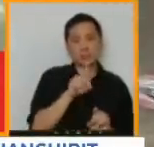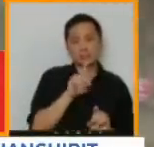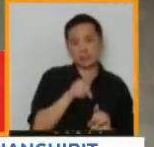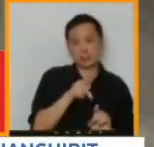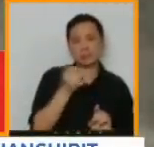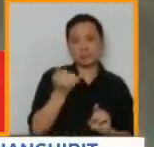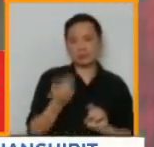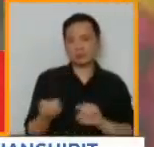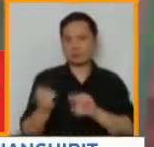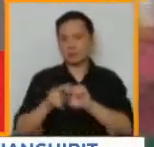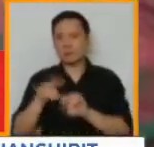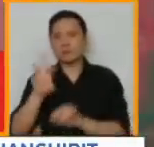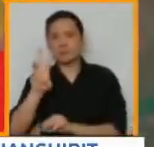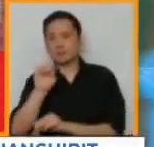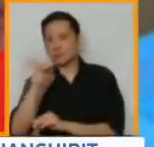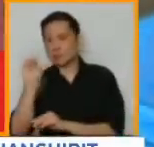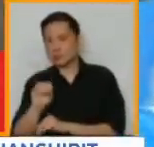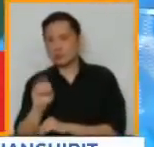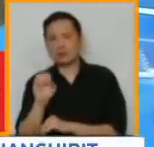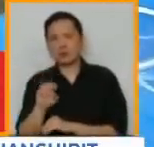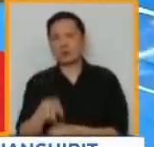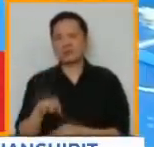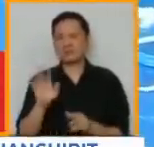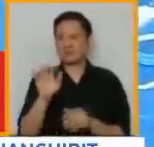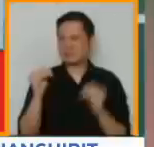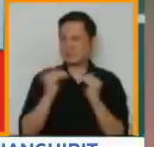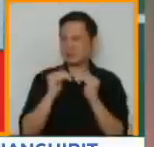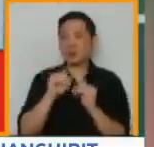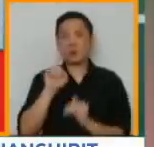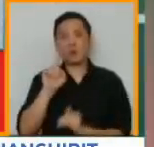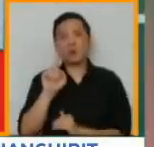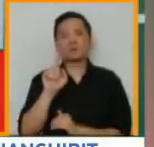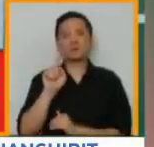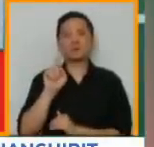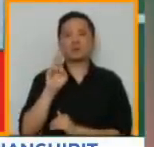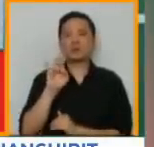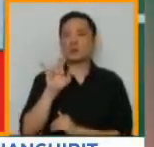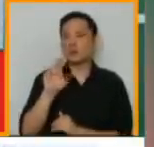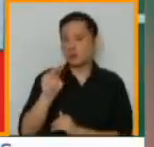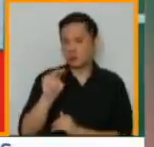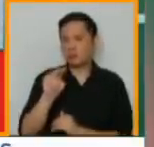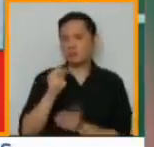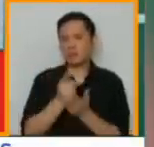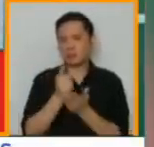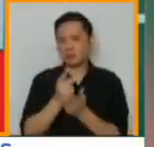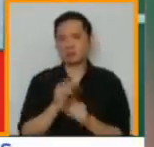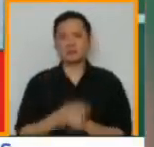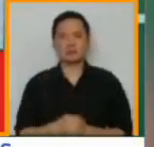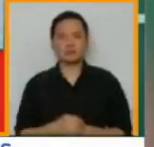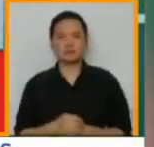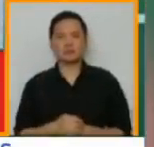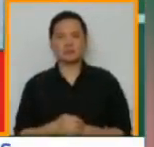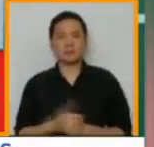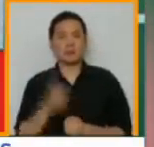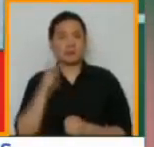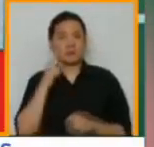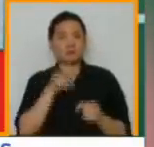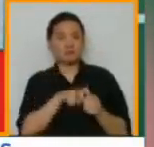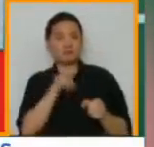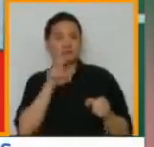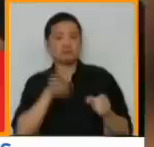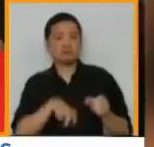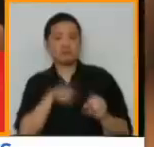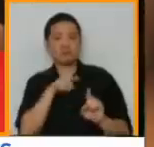6% o higit 1 trillion pesos pagdating ng 2024. Tungkol sa pag-withdraw ng kandidatura ni Mayor Sara Duterte